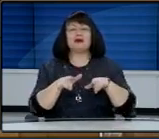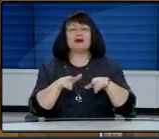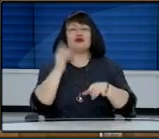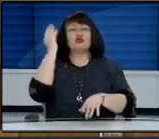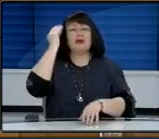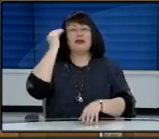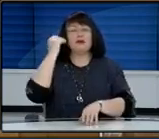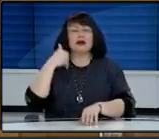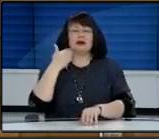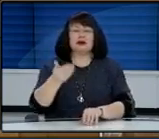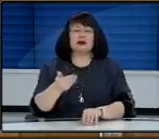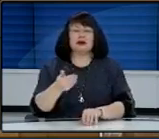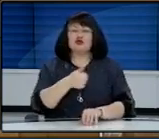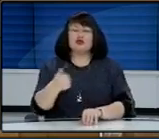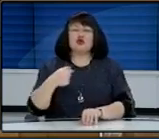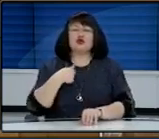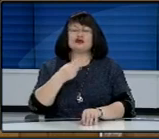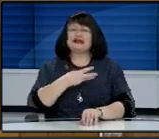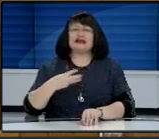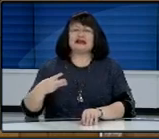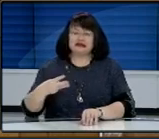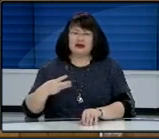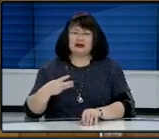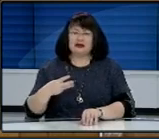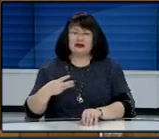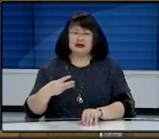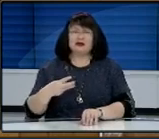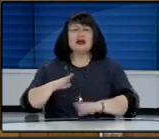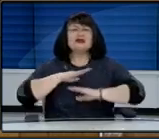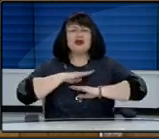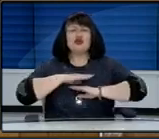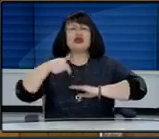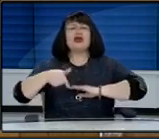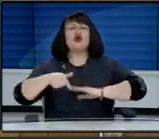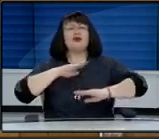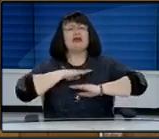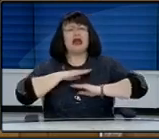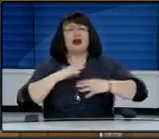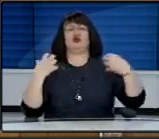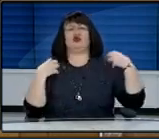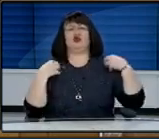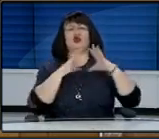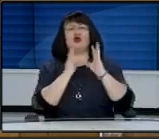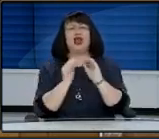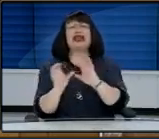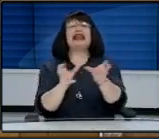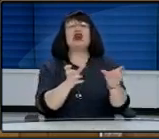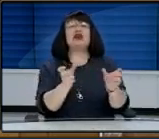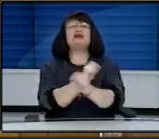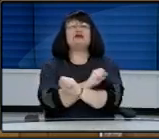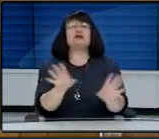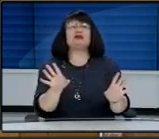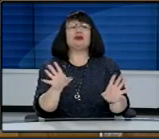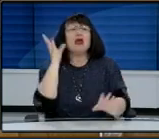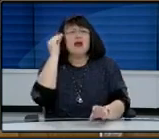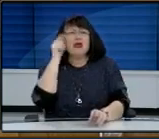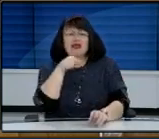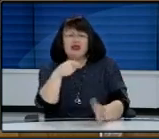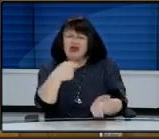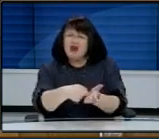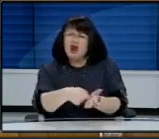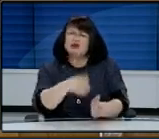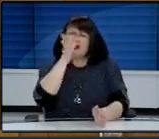όλοι, όχι μόναχα εμείς, αλλά και τα γενικά επιτελεία, από τις οθόνες της τηλεόρασής τους.